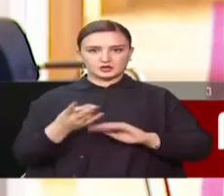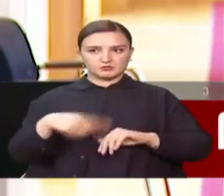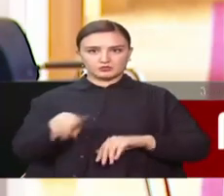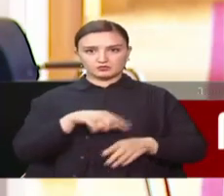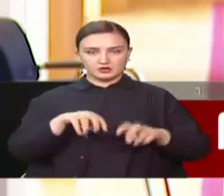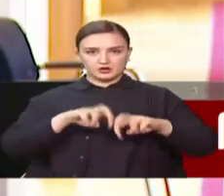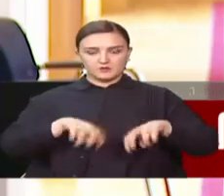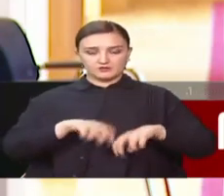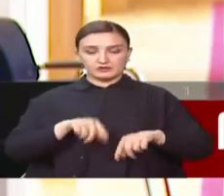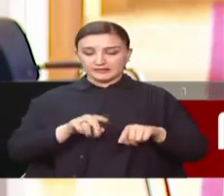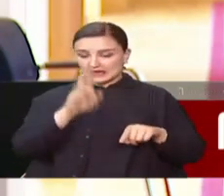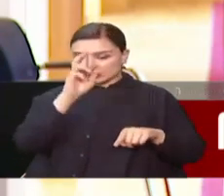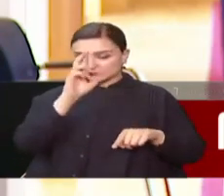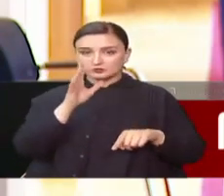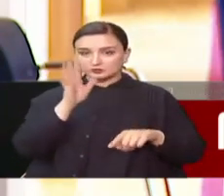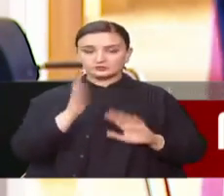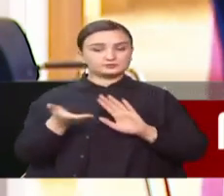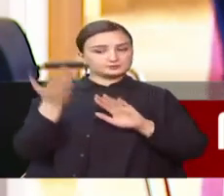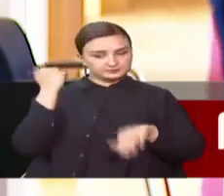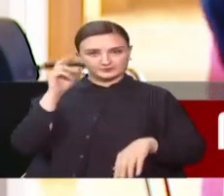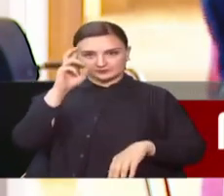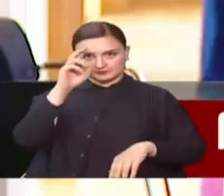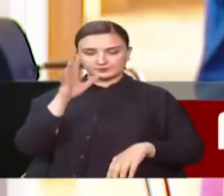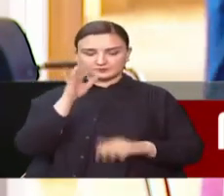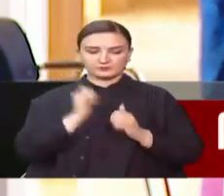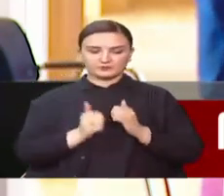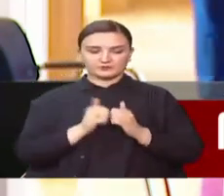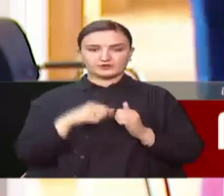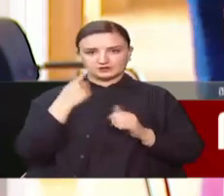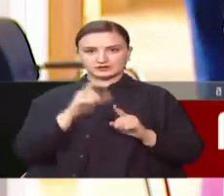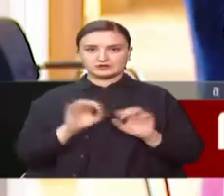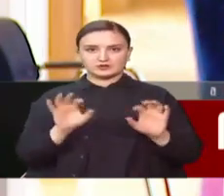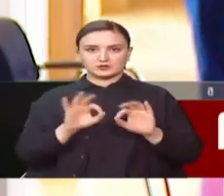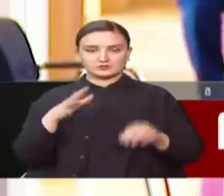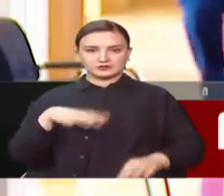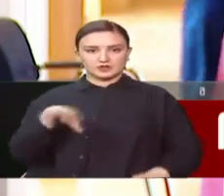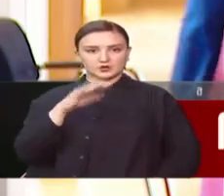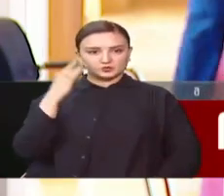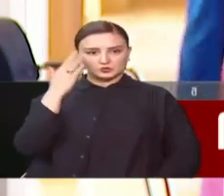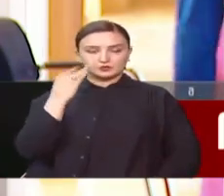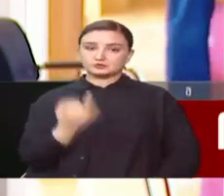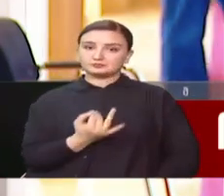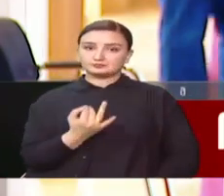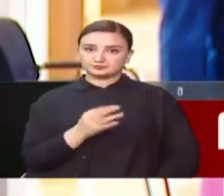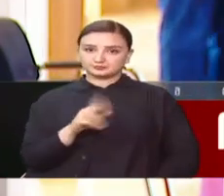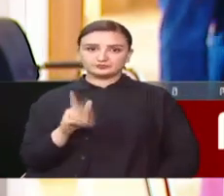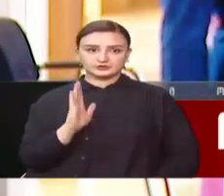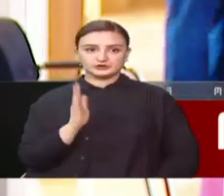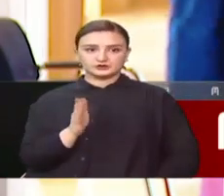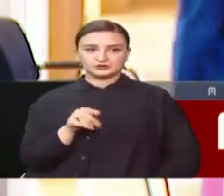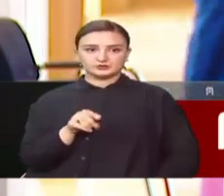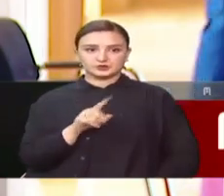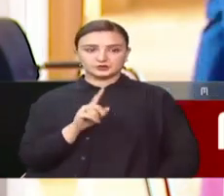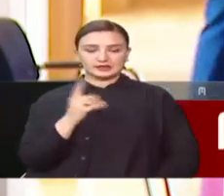холод, ам хели суплебис пиробебши, арам это им хели суплебис пиробебши, ромозец мудмиват саубробс картули оцнеба. Са интересу икнебода, нам дулатром